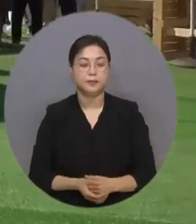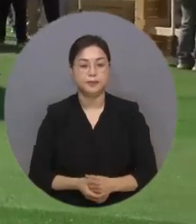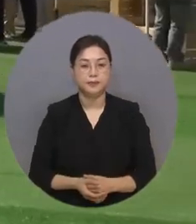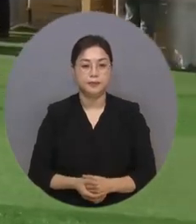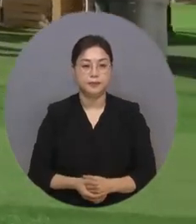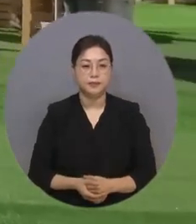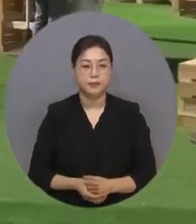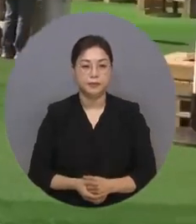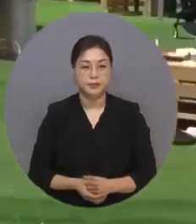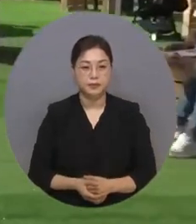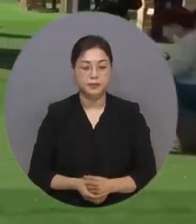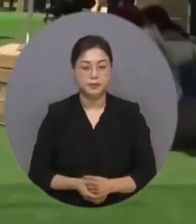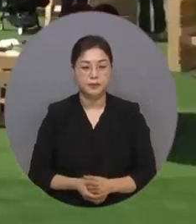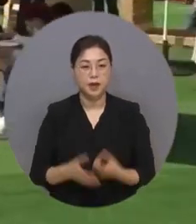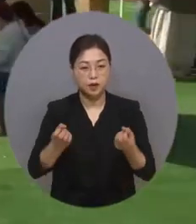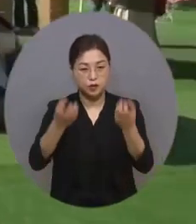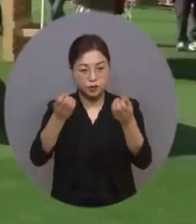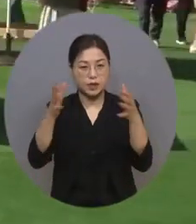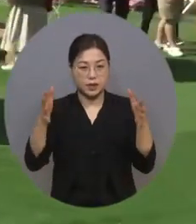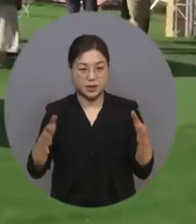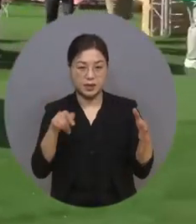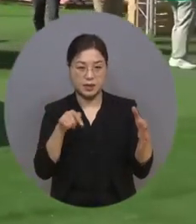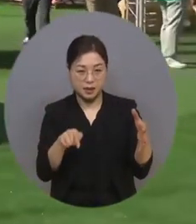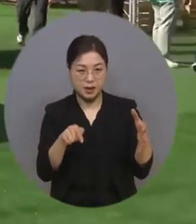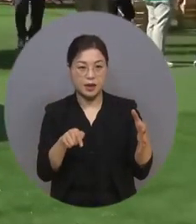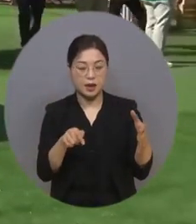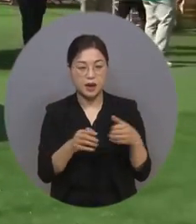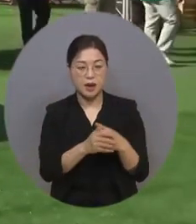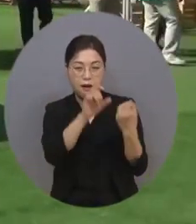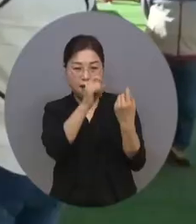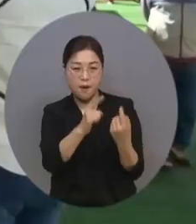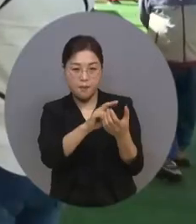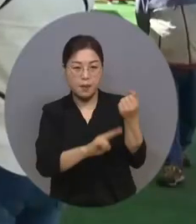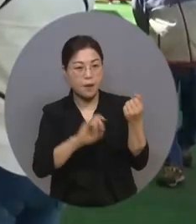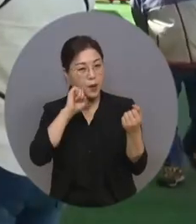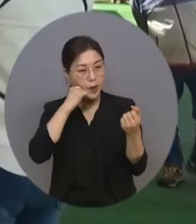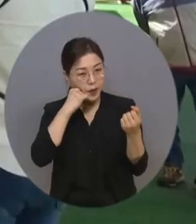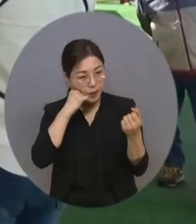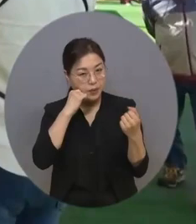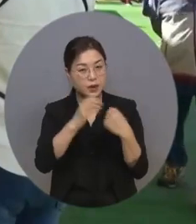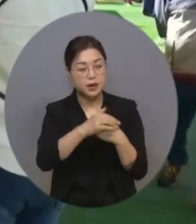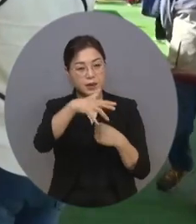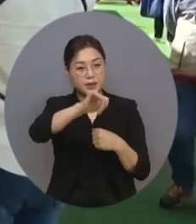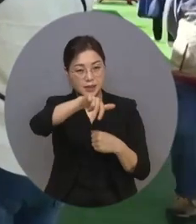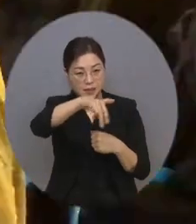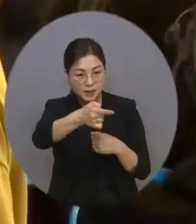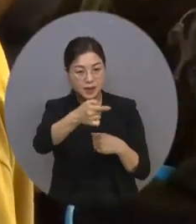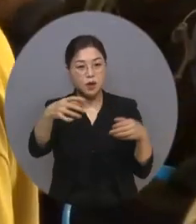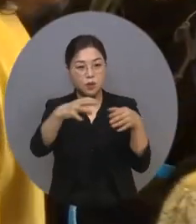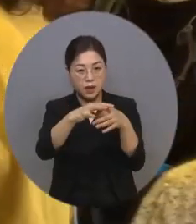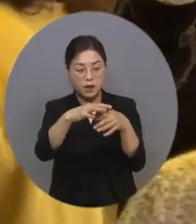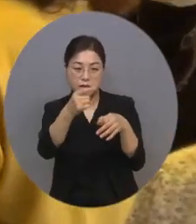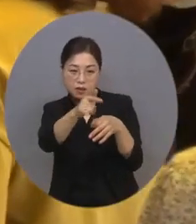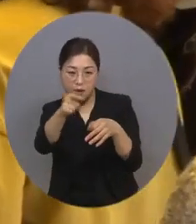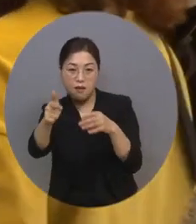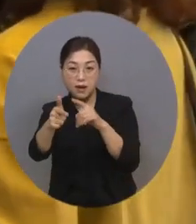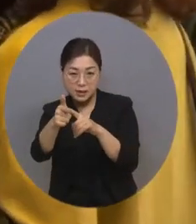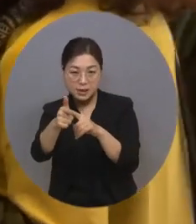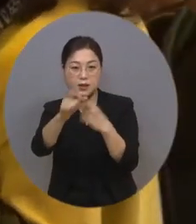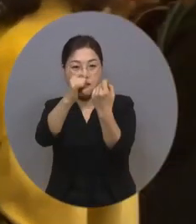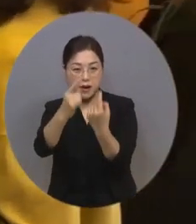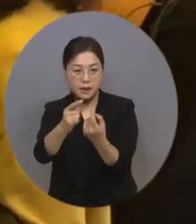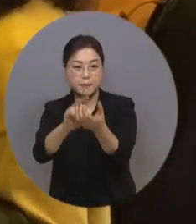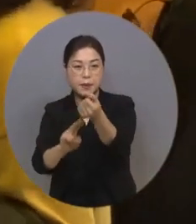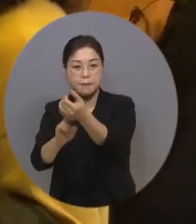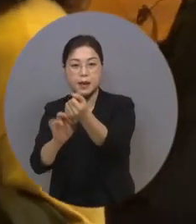또한 임실엔치즈 축제 기간 동안에는 평소에 할인 판매가 어려웠던 임실엔치즈와 관련 유제품들에 대한 할인 행사를